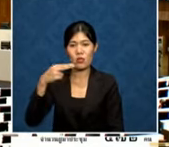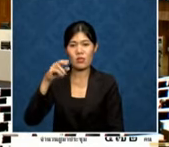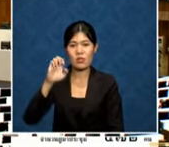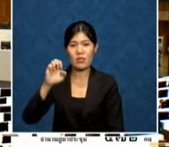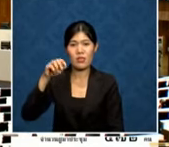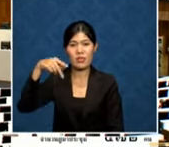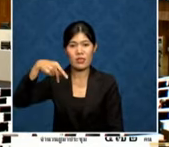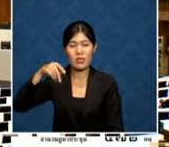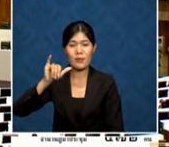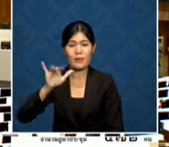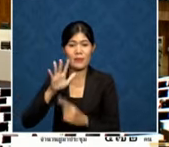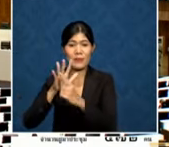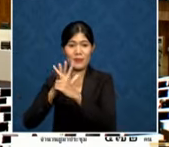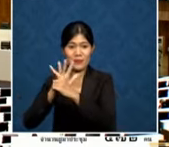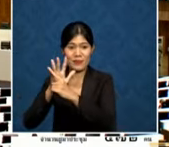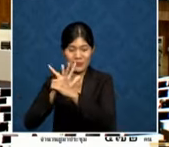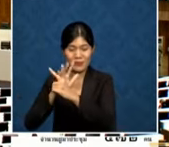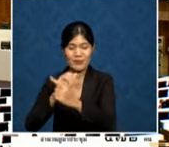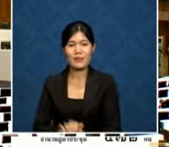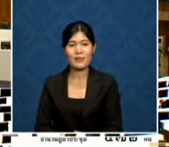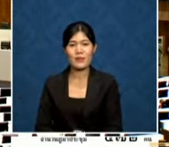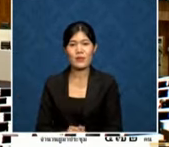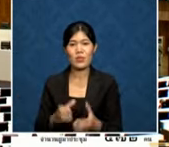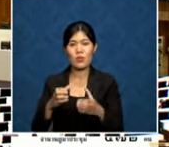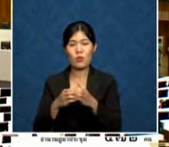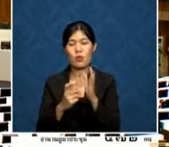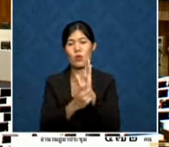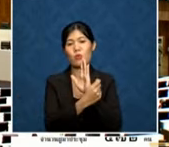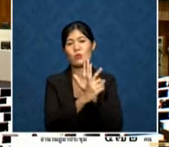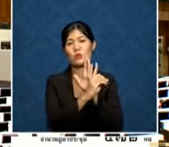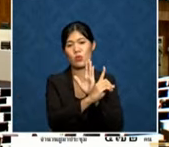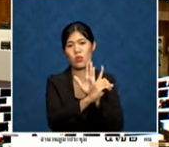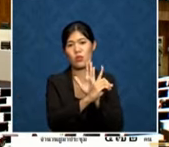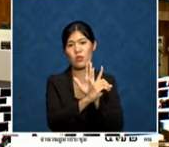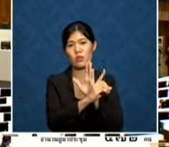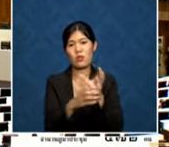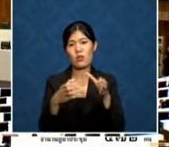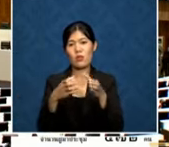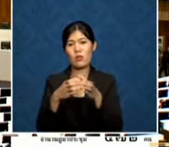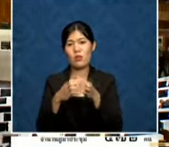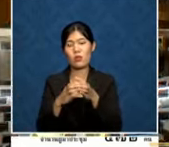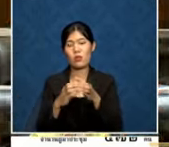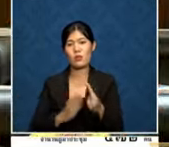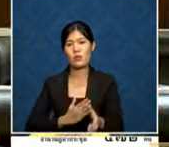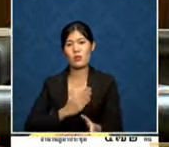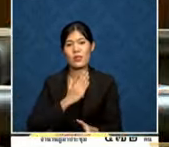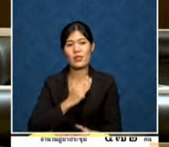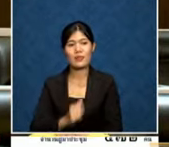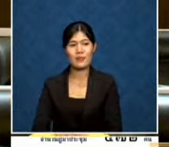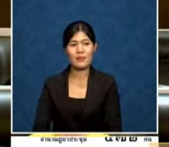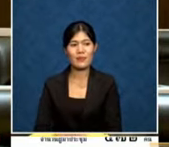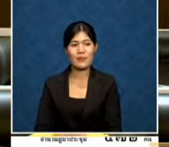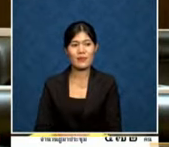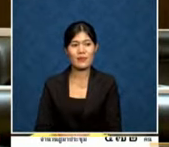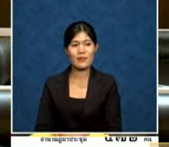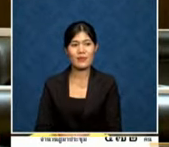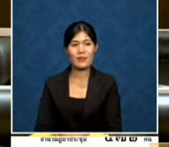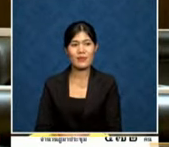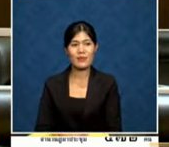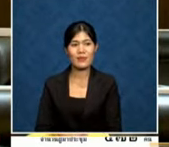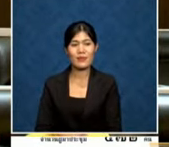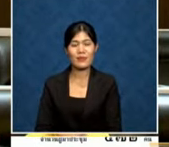อุบลราชธานีพรรคภูมิใจไทยขอมีส่วนร่วมอภิปรายร่างพระราชบัญญัติงบประมาณรายจ่ายประจำปี